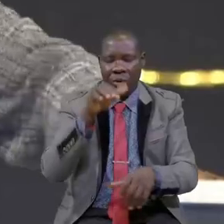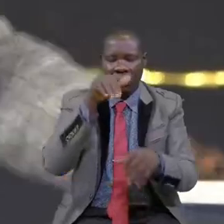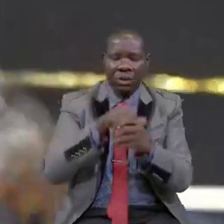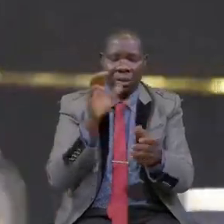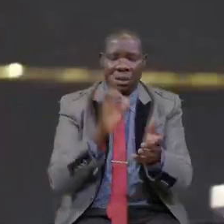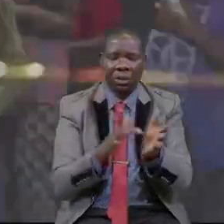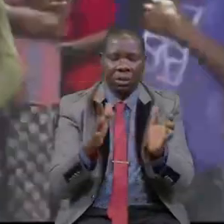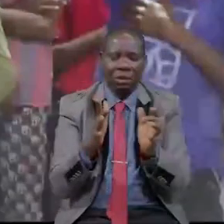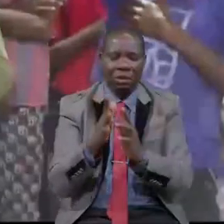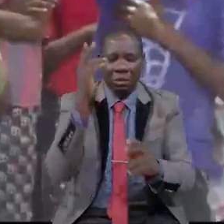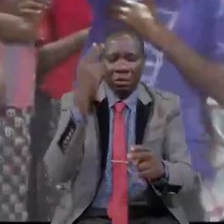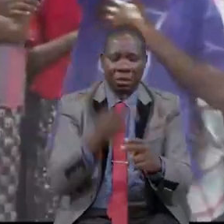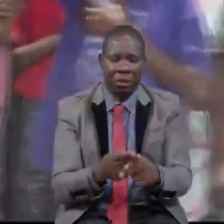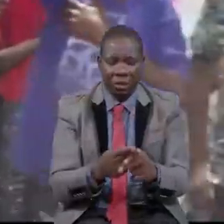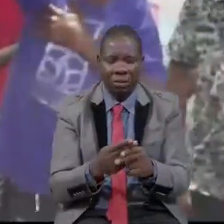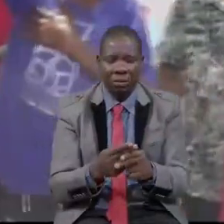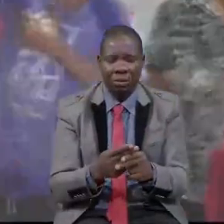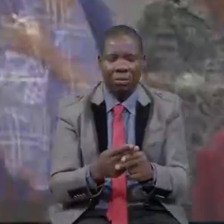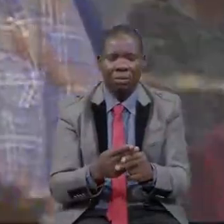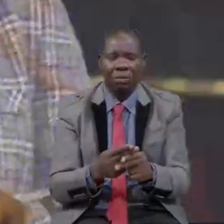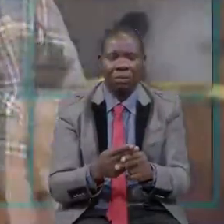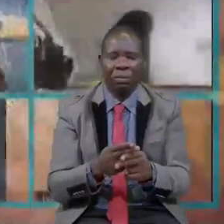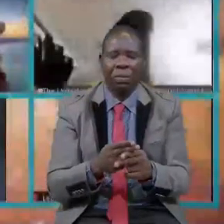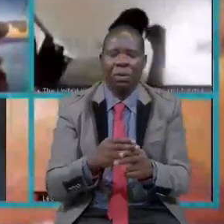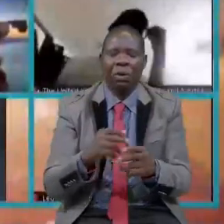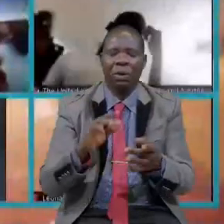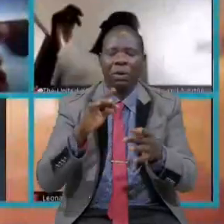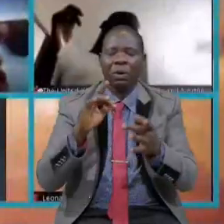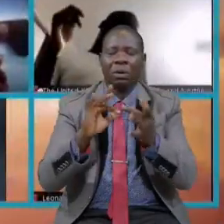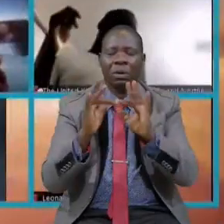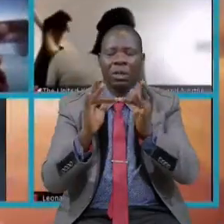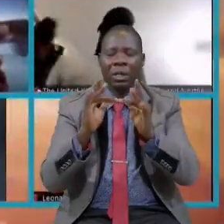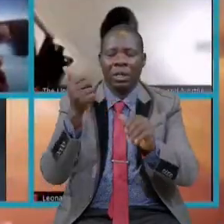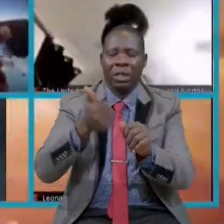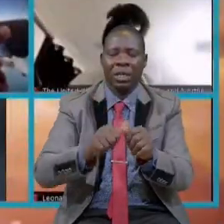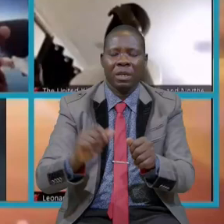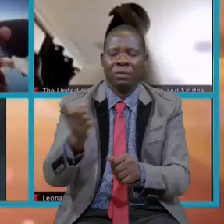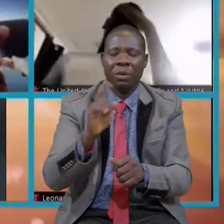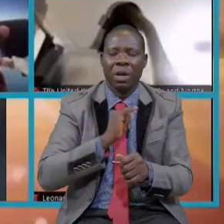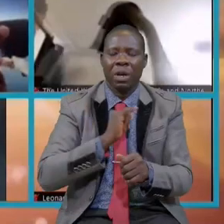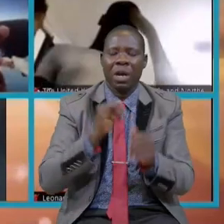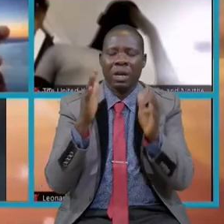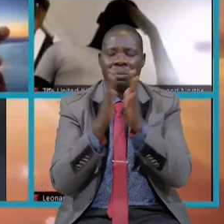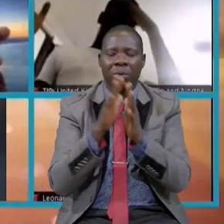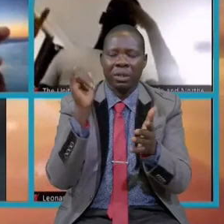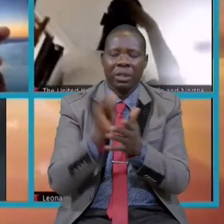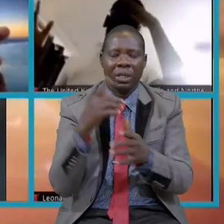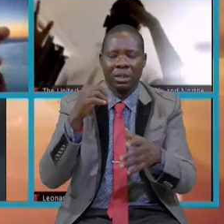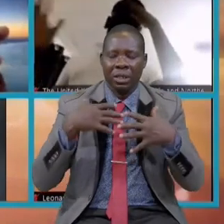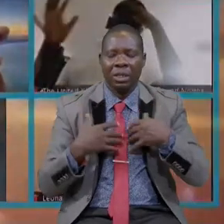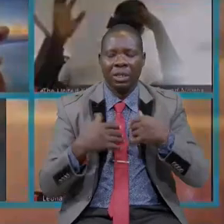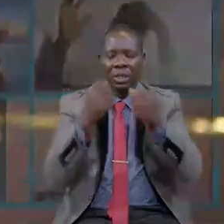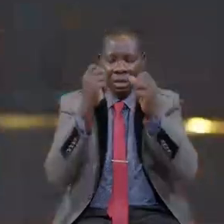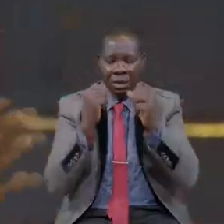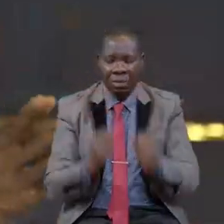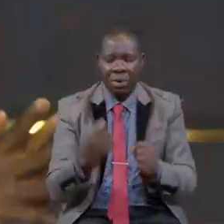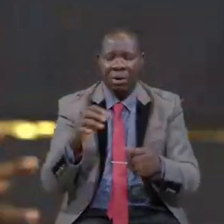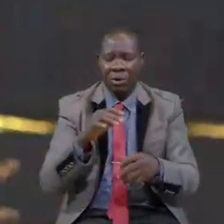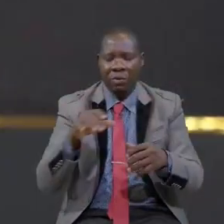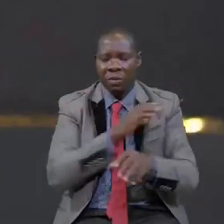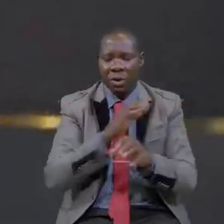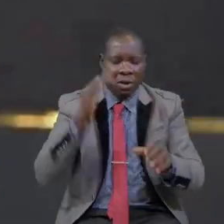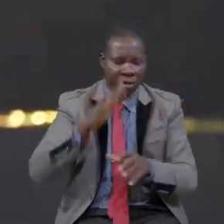de Jésus. En ligne, partout, je prie que la puissance de guérison de Christ coule